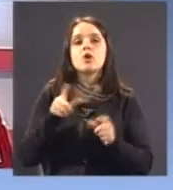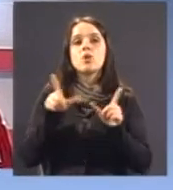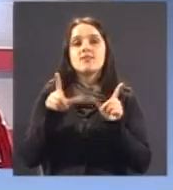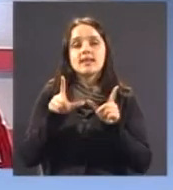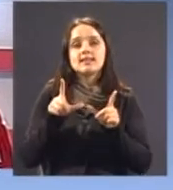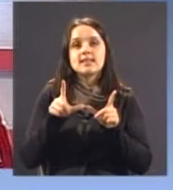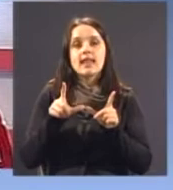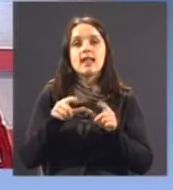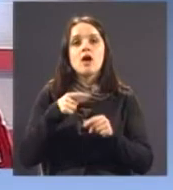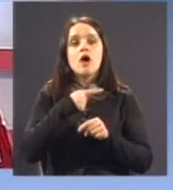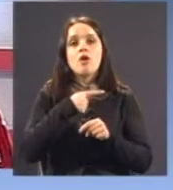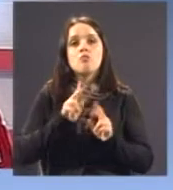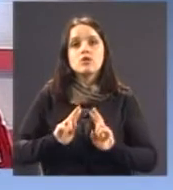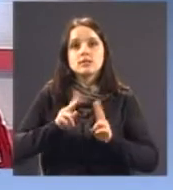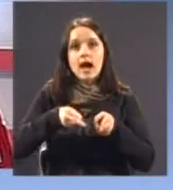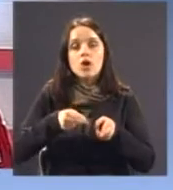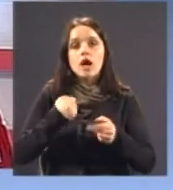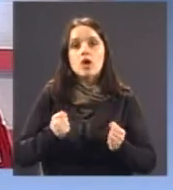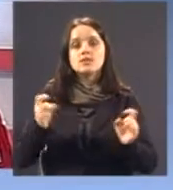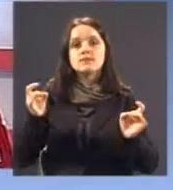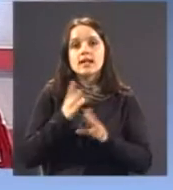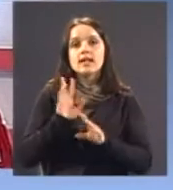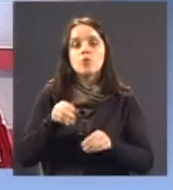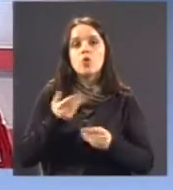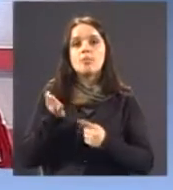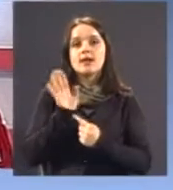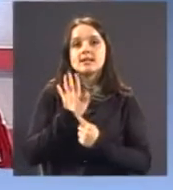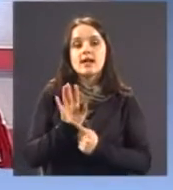i jako sam sretna da mogu predstaviti prvo